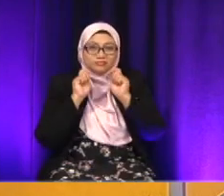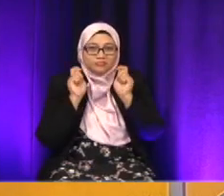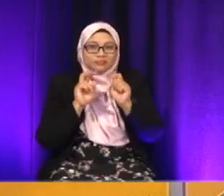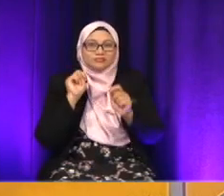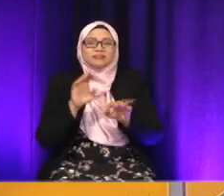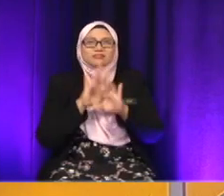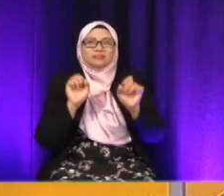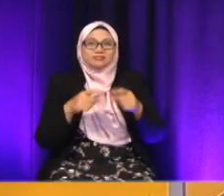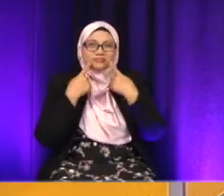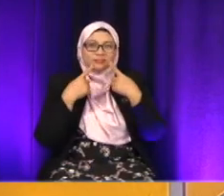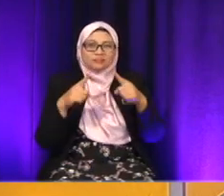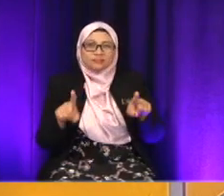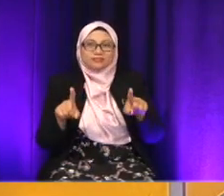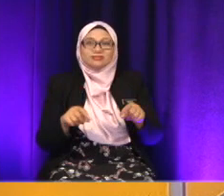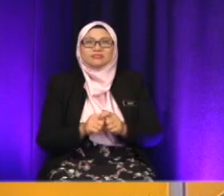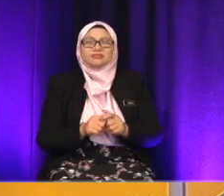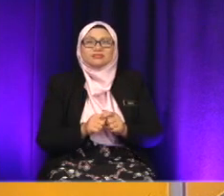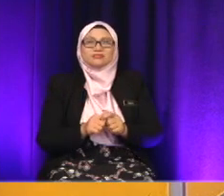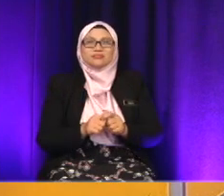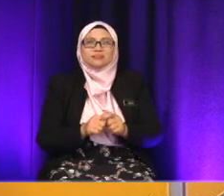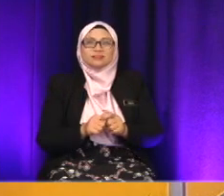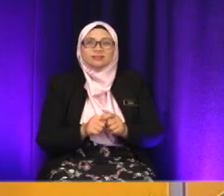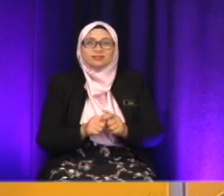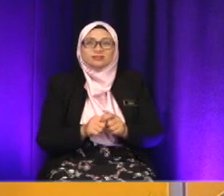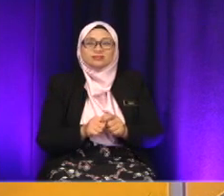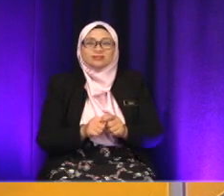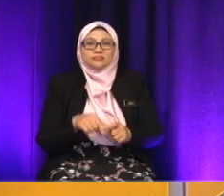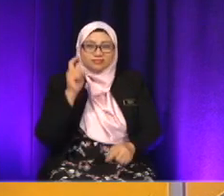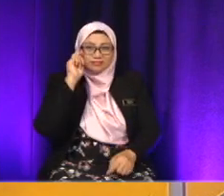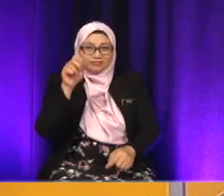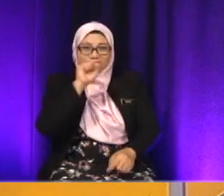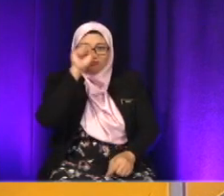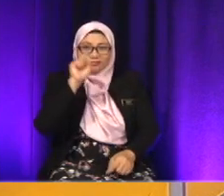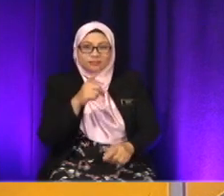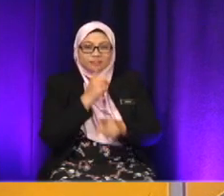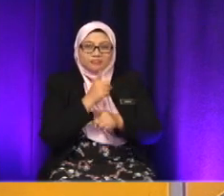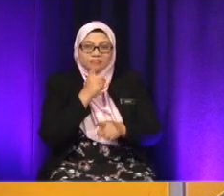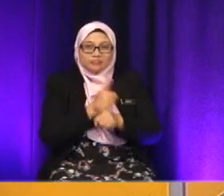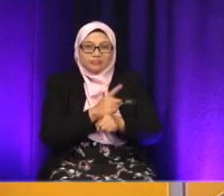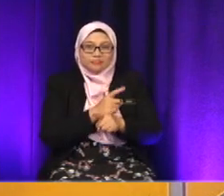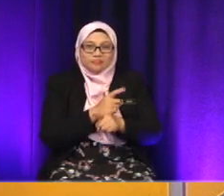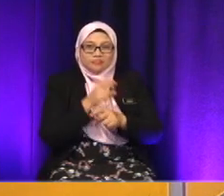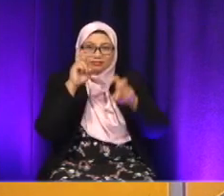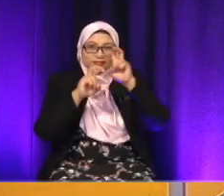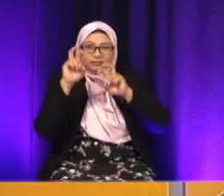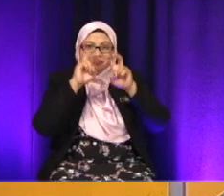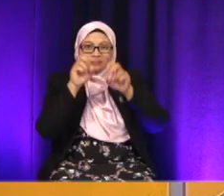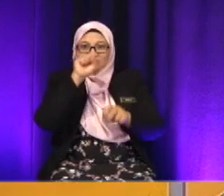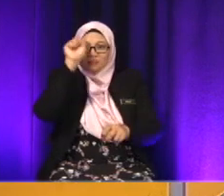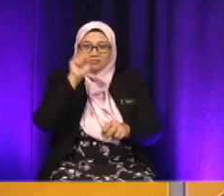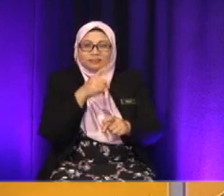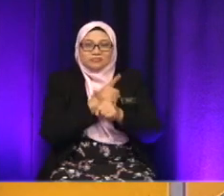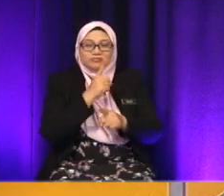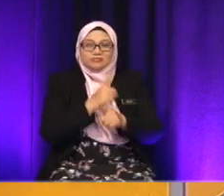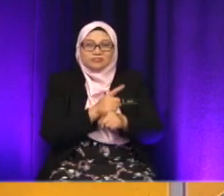tersebut Oke analisis analisis soalnya betul-betul sebab Apa sebab jawaban sebenarnya sudah hadir dah dekat dan langsung